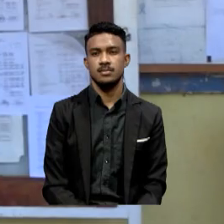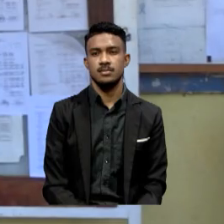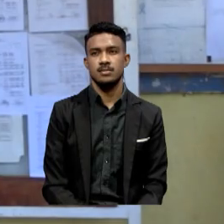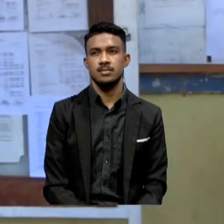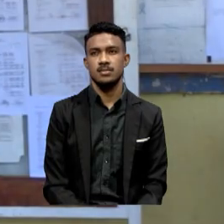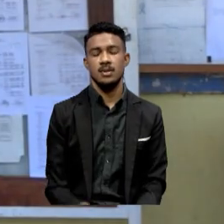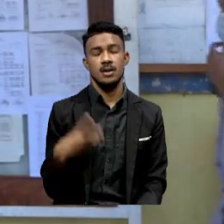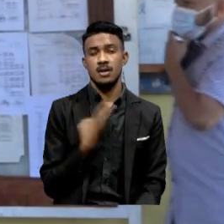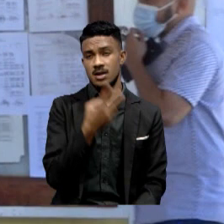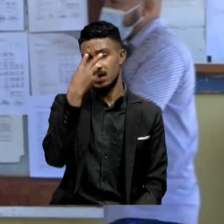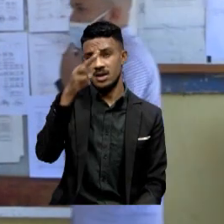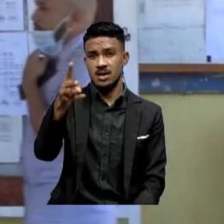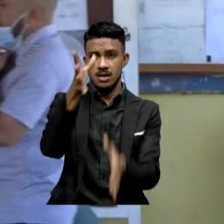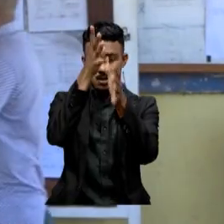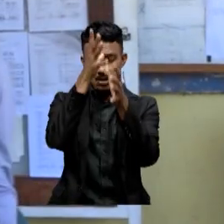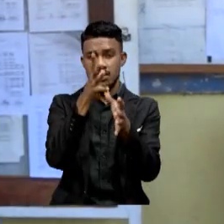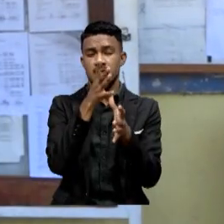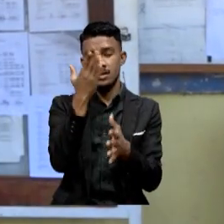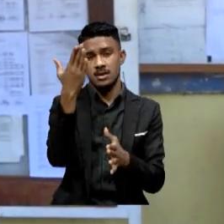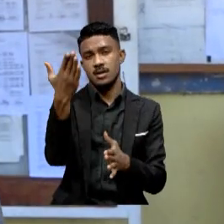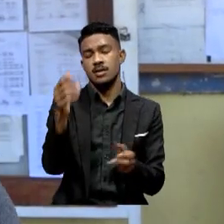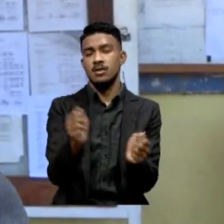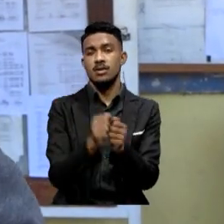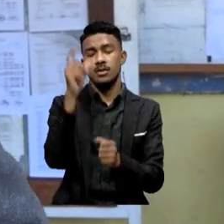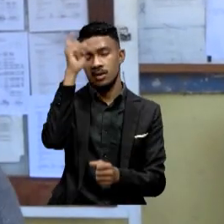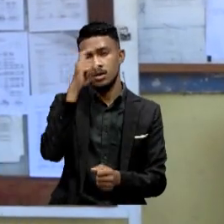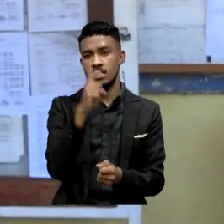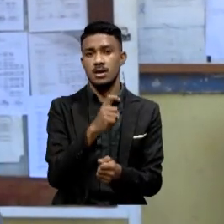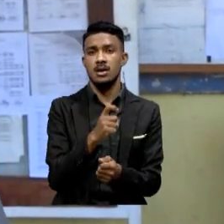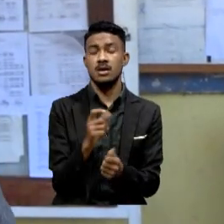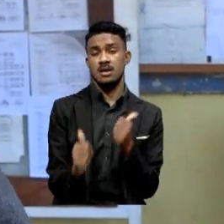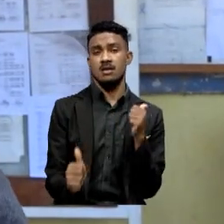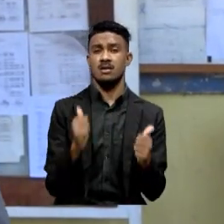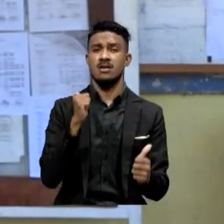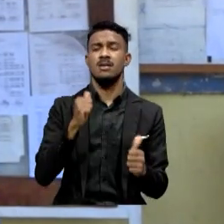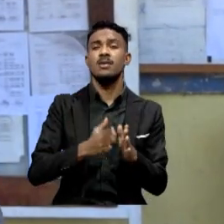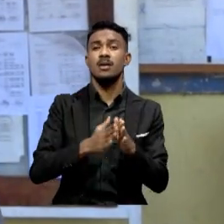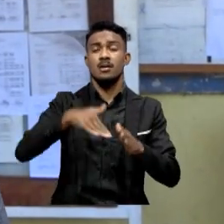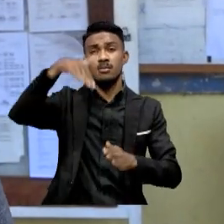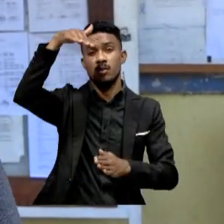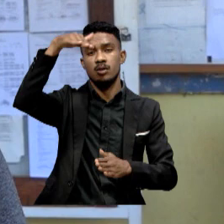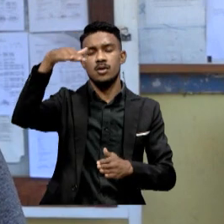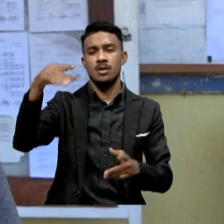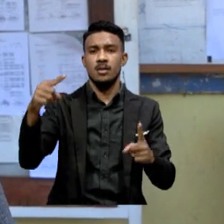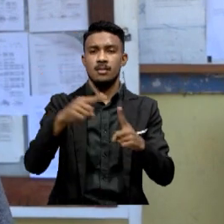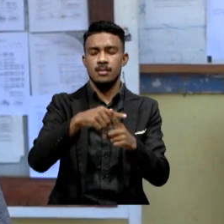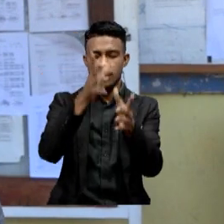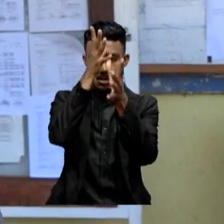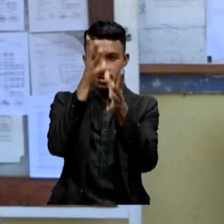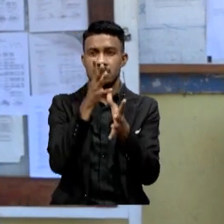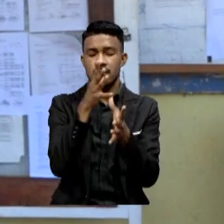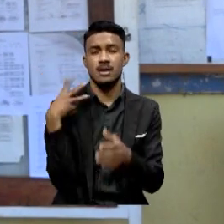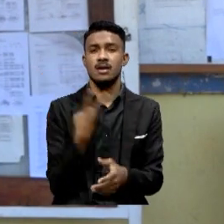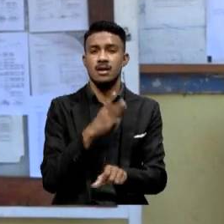Tare tuir katua sofer ne kondisiones ho idare ne bema botona e baiduzuna te volde